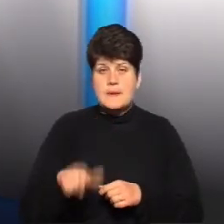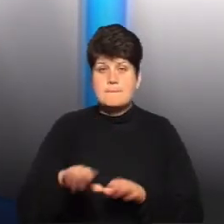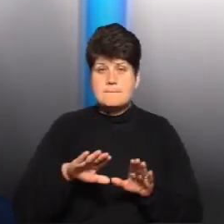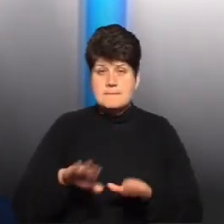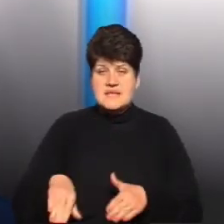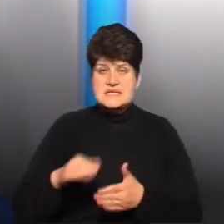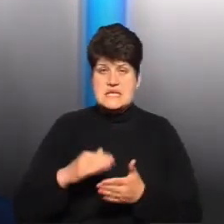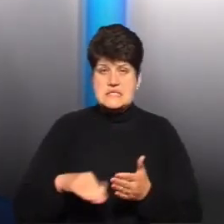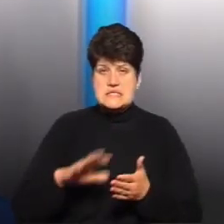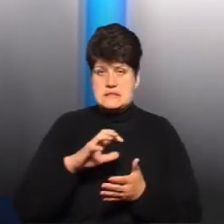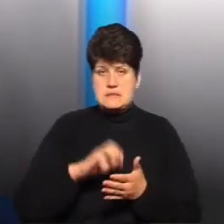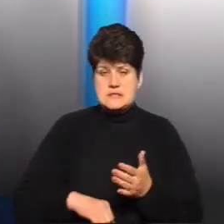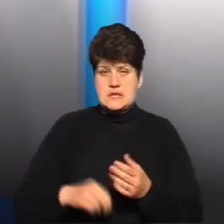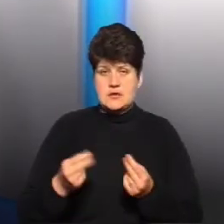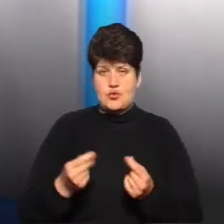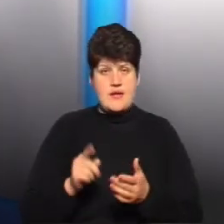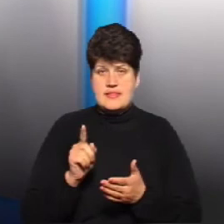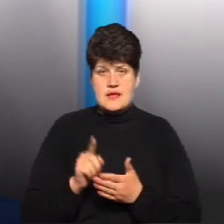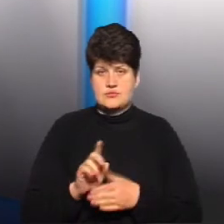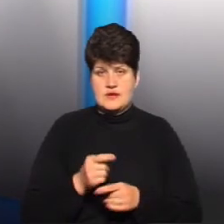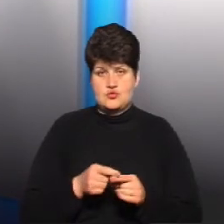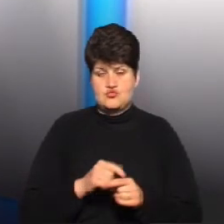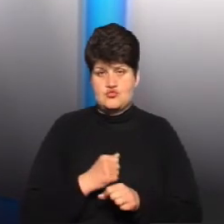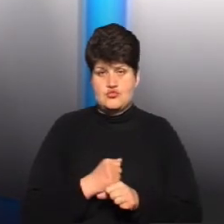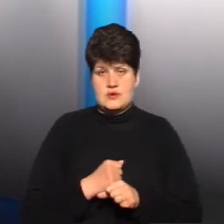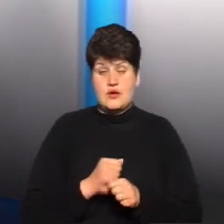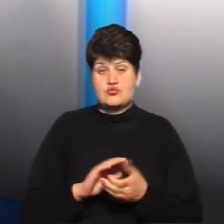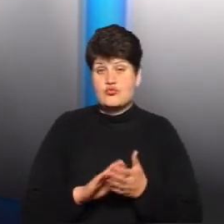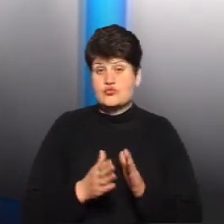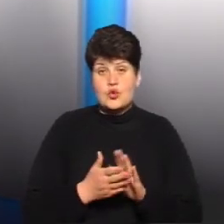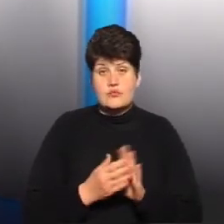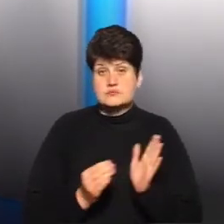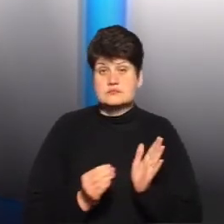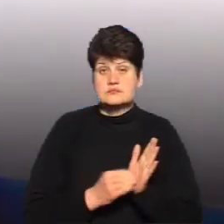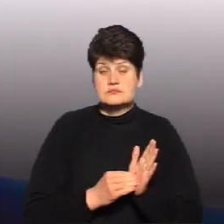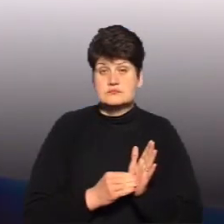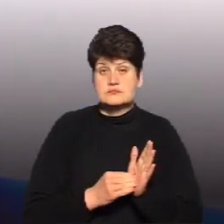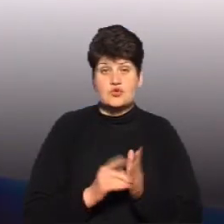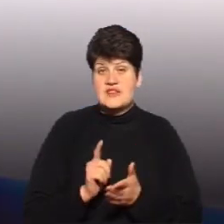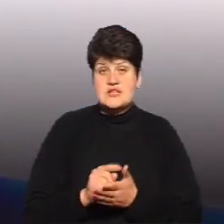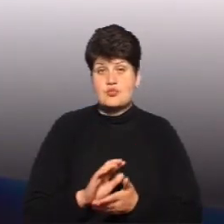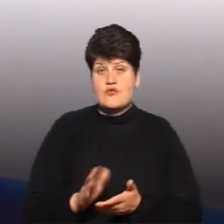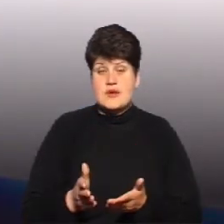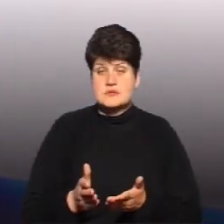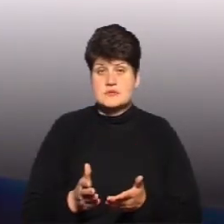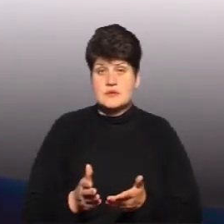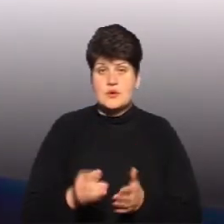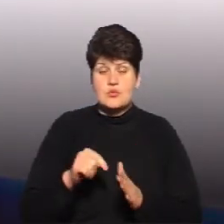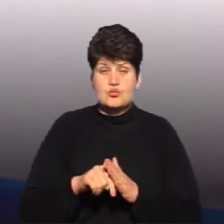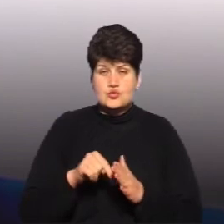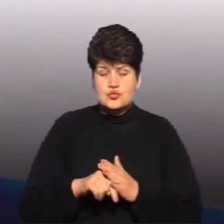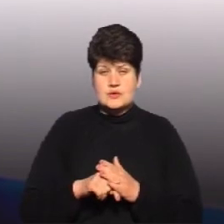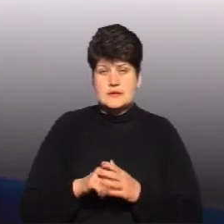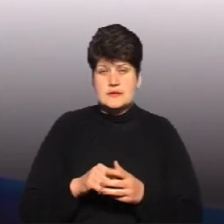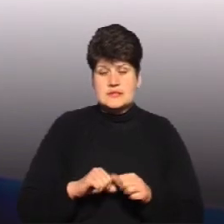коштів. Але не зобов'язаний цього робити. Якщо в договорі передбачений, то він не зобов'язаний це робити. Тобто, по суті, так намагаюся зараз підсумувати,